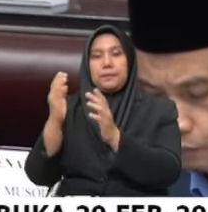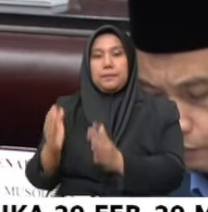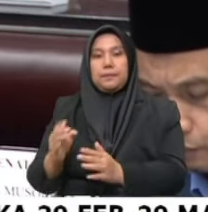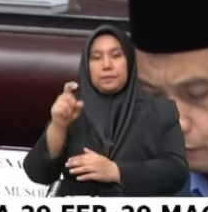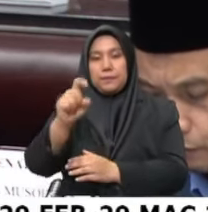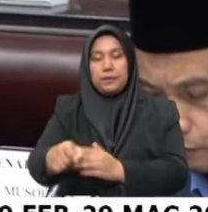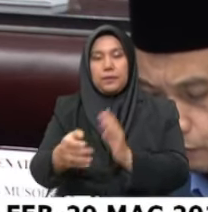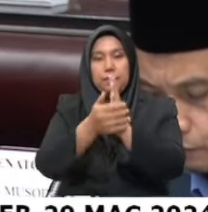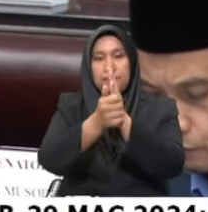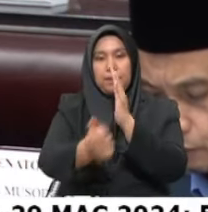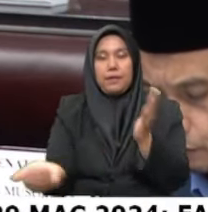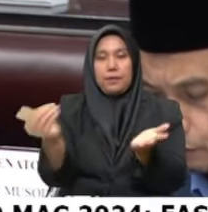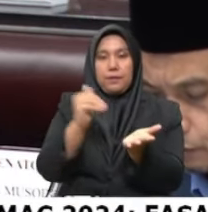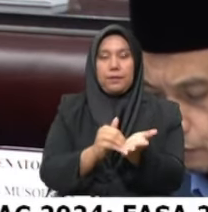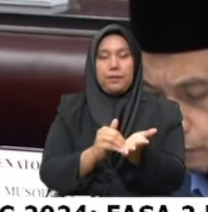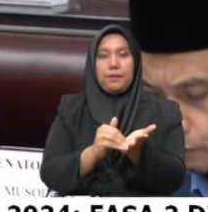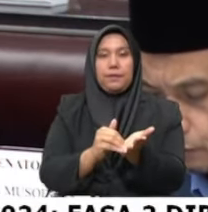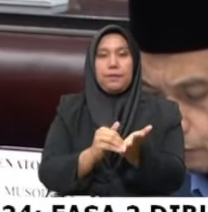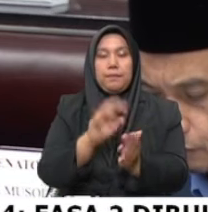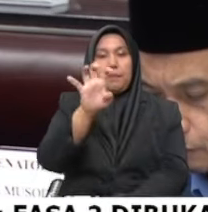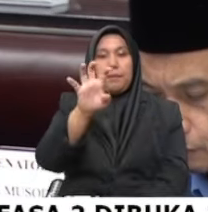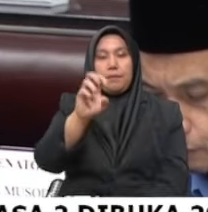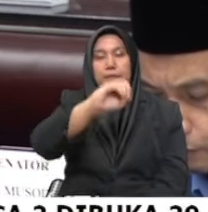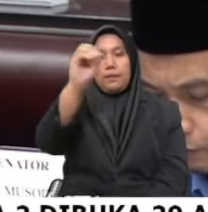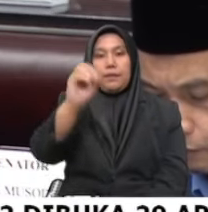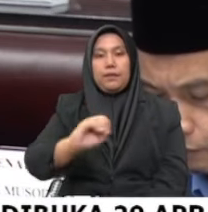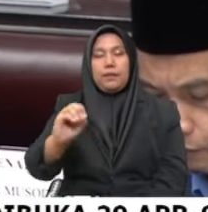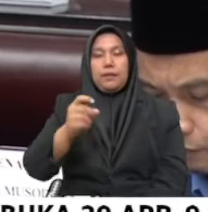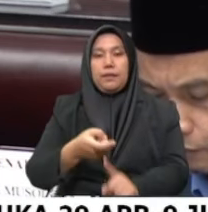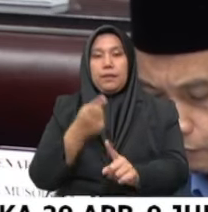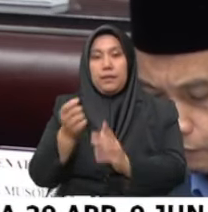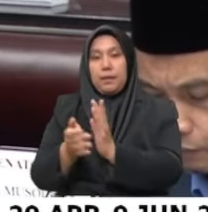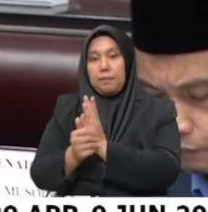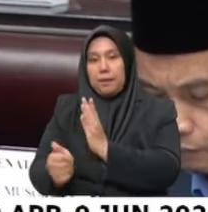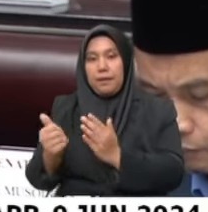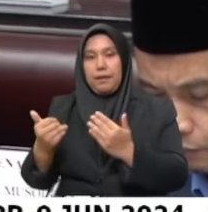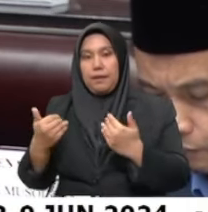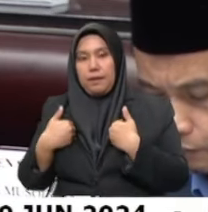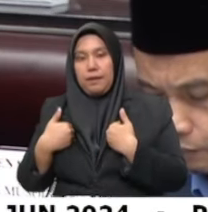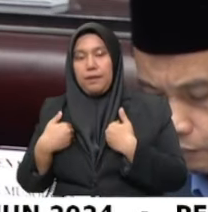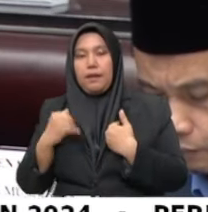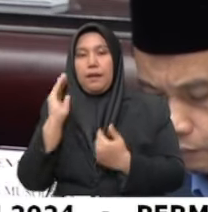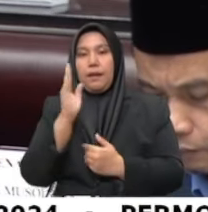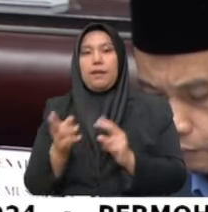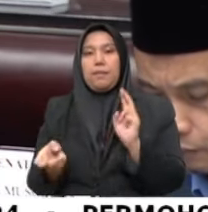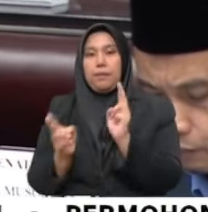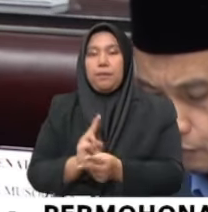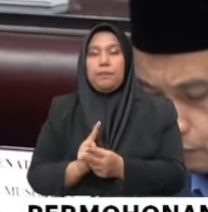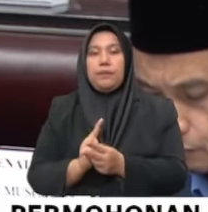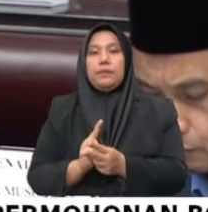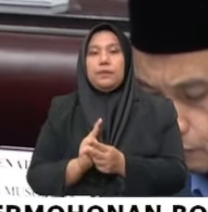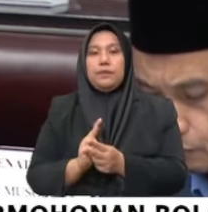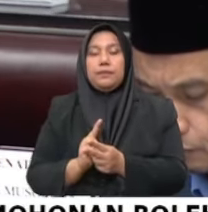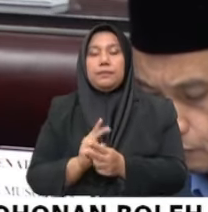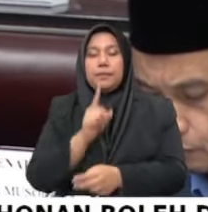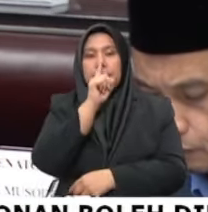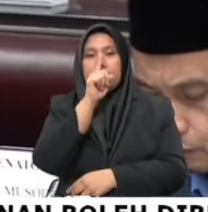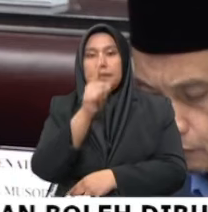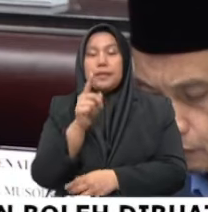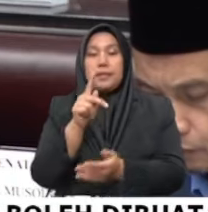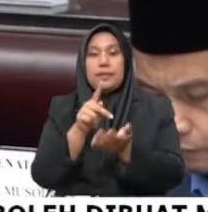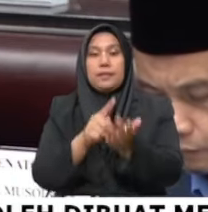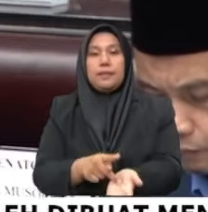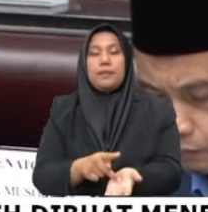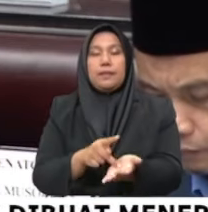kemahiran semula, manakala 40% daripada kemahiran yang sedia ada akan berubah. Saya pasti salah satu kesannya